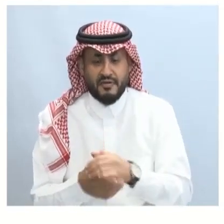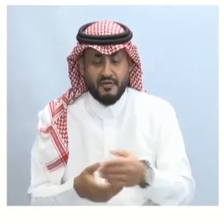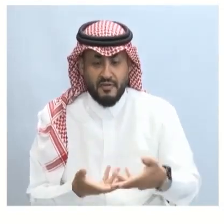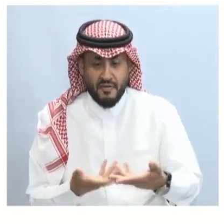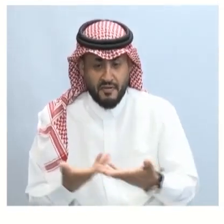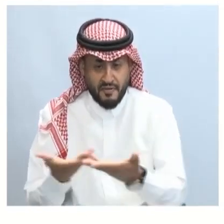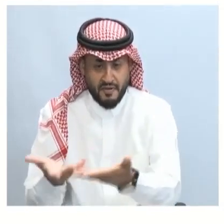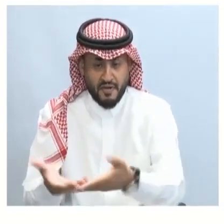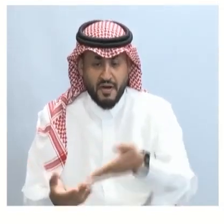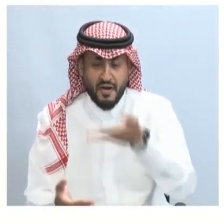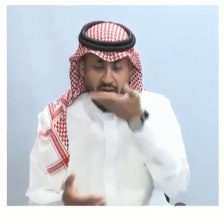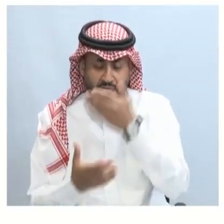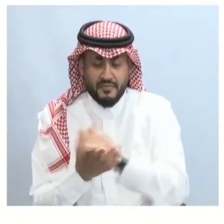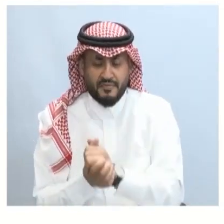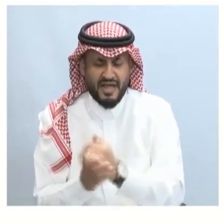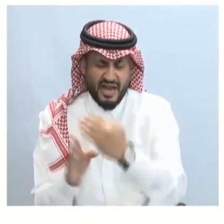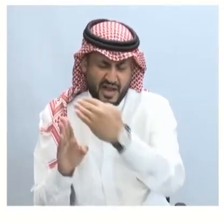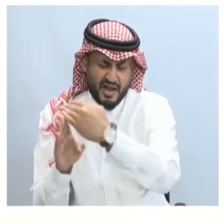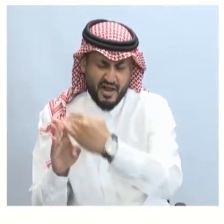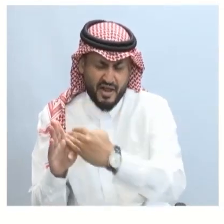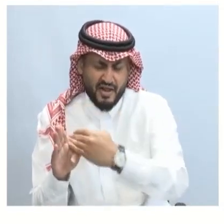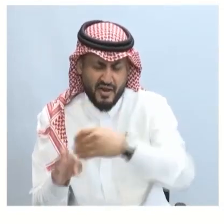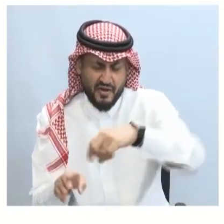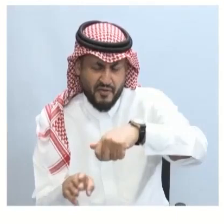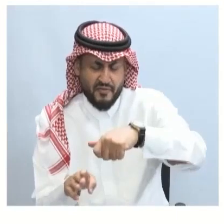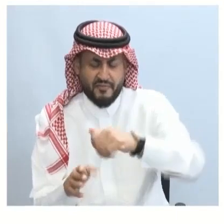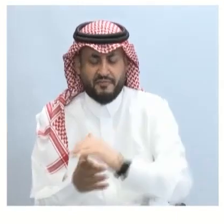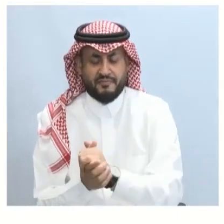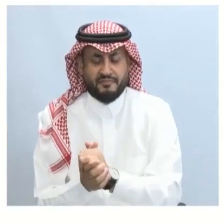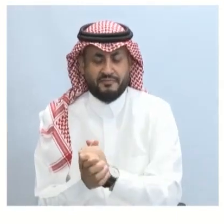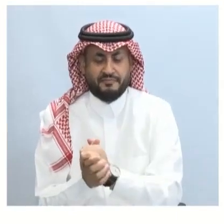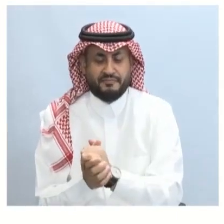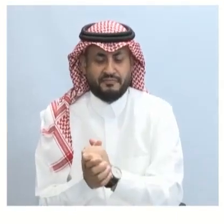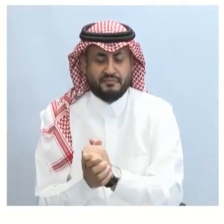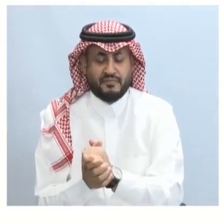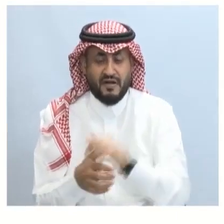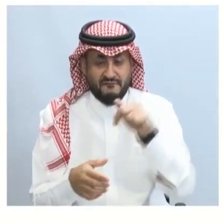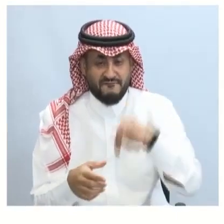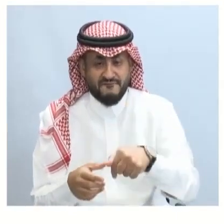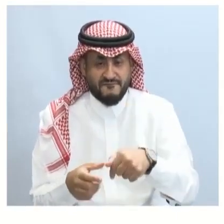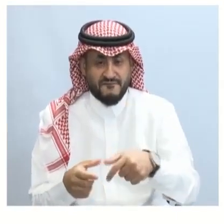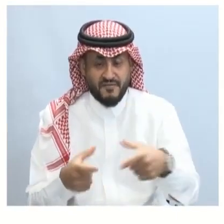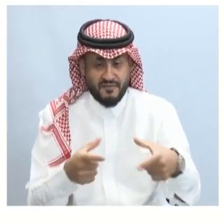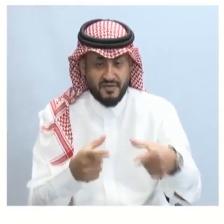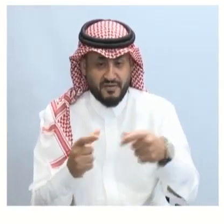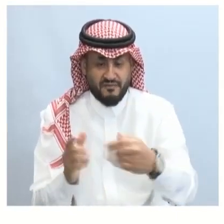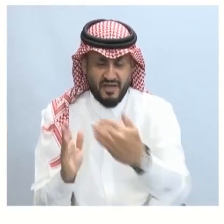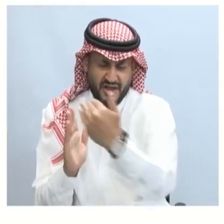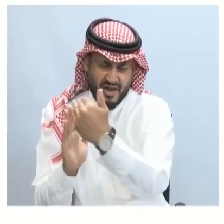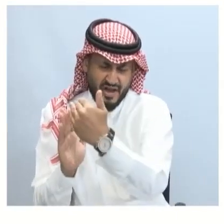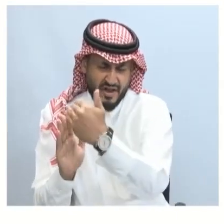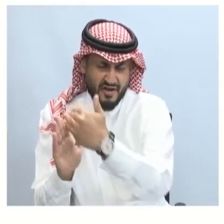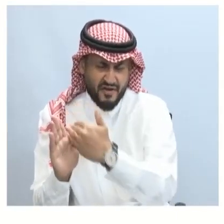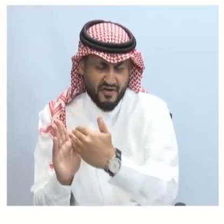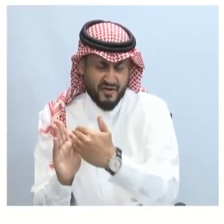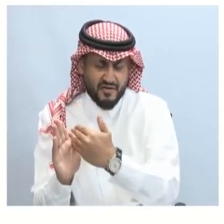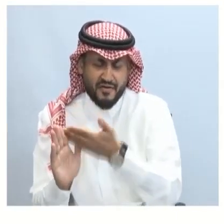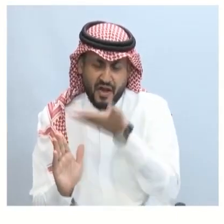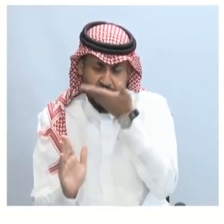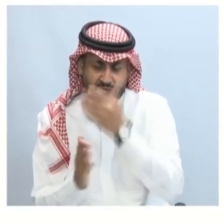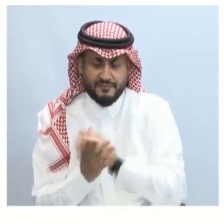والاقتصاد في استعمالها فاوجدت بعض الادوات التي ترشد في استهلاك